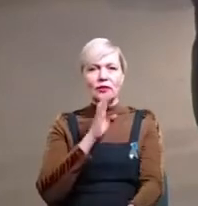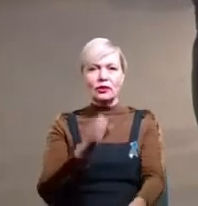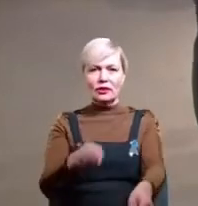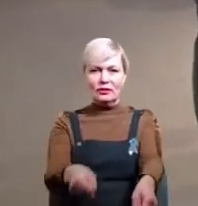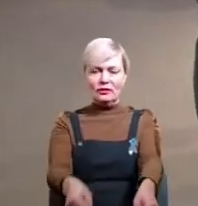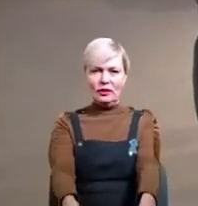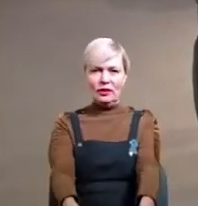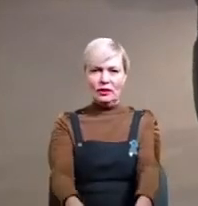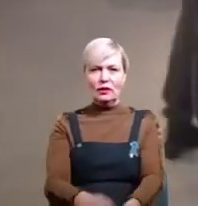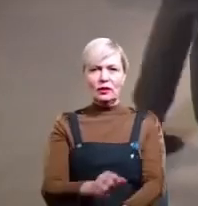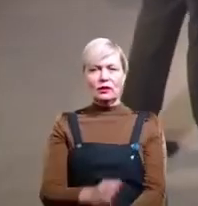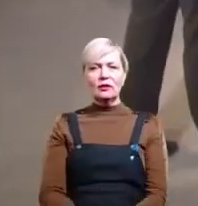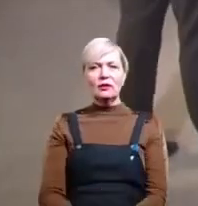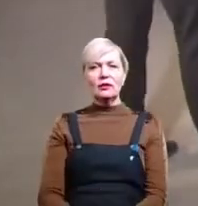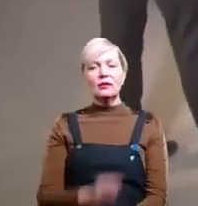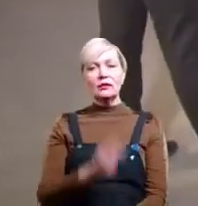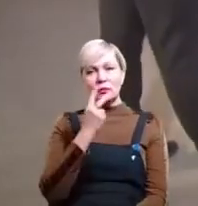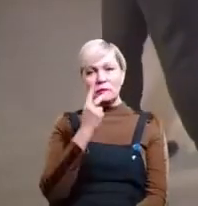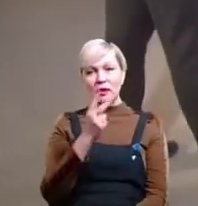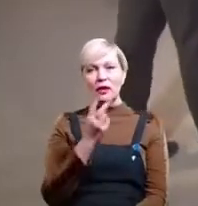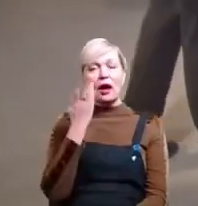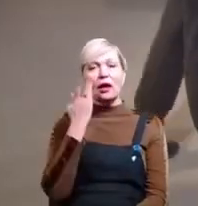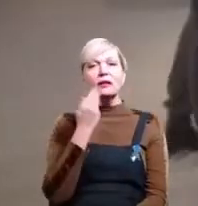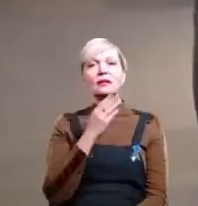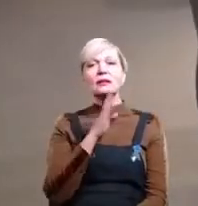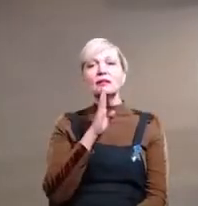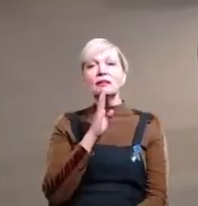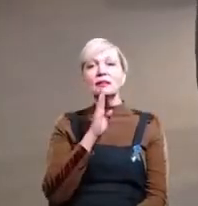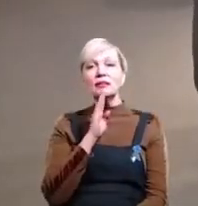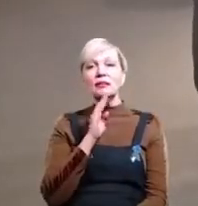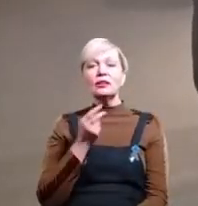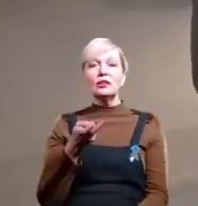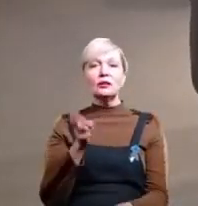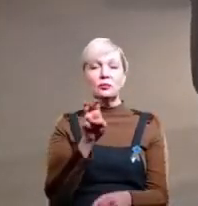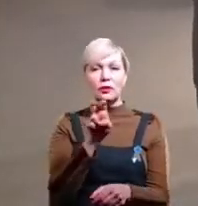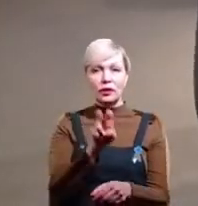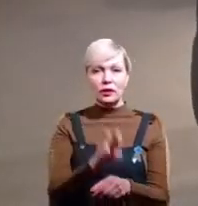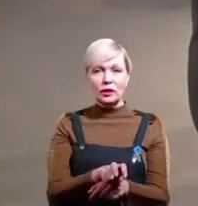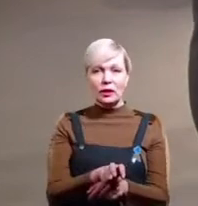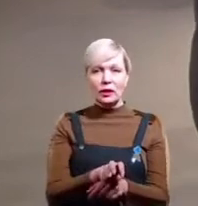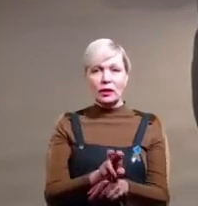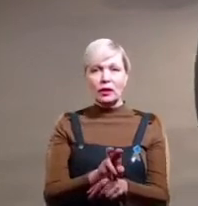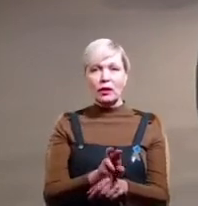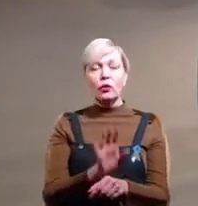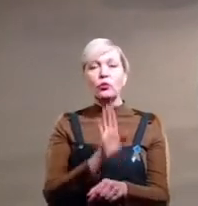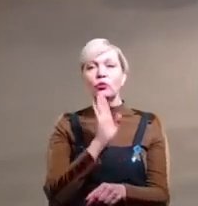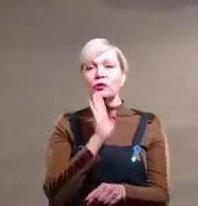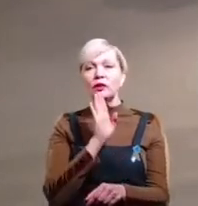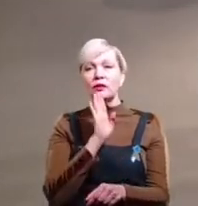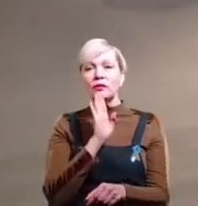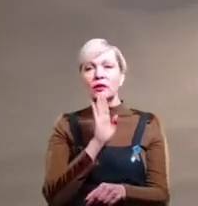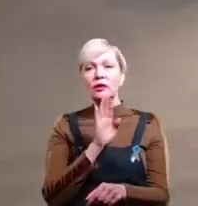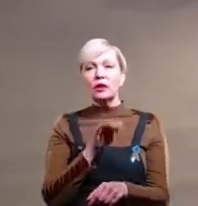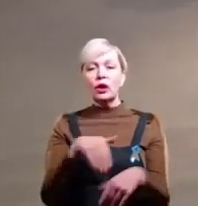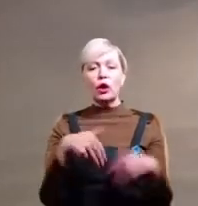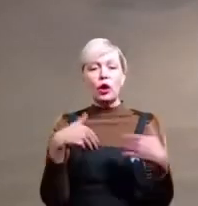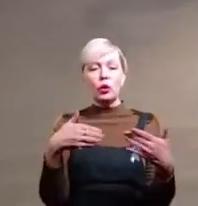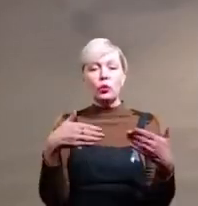У девочки, смотри, они когда пришли, смотри, они когда пришли, у них идет ручки назад,